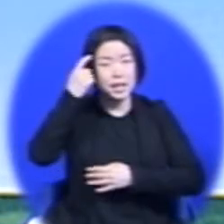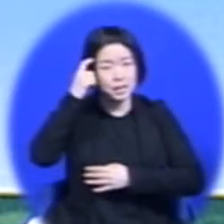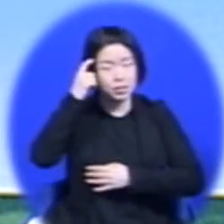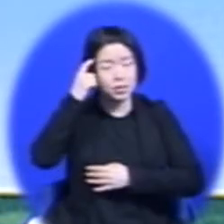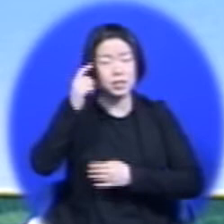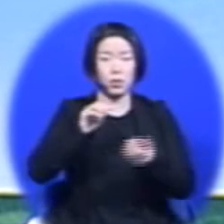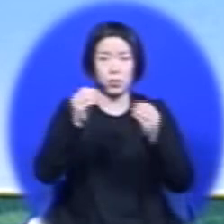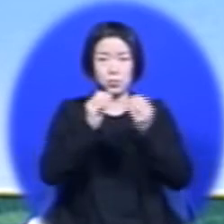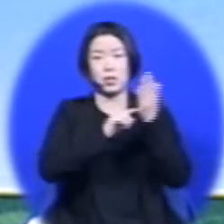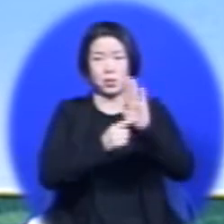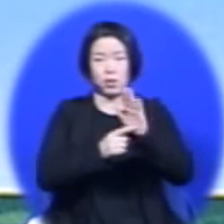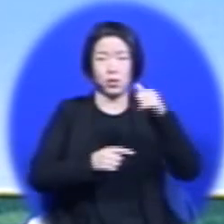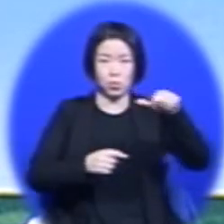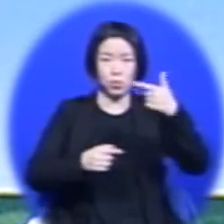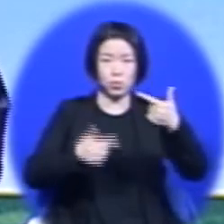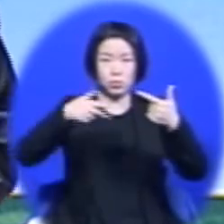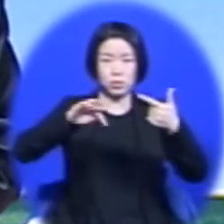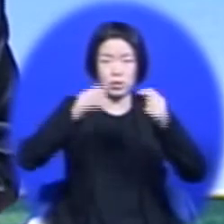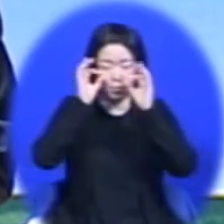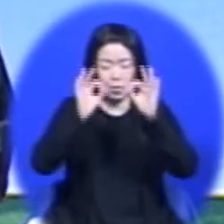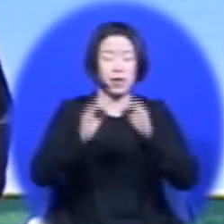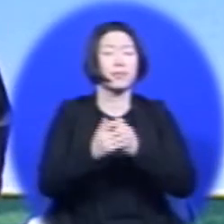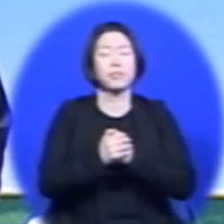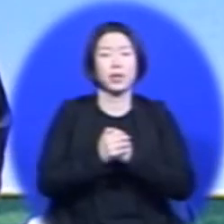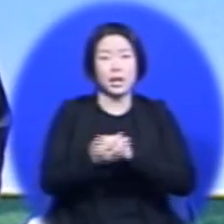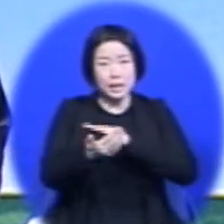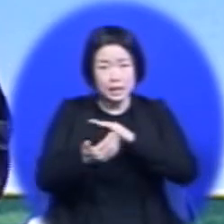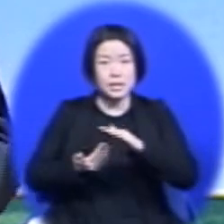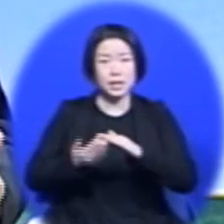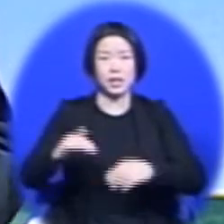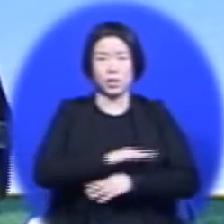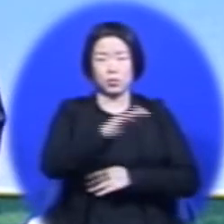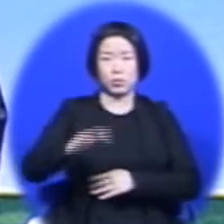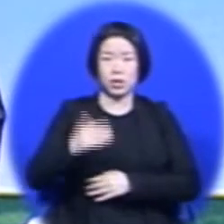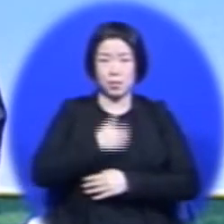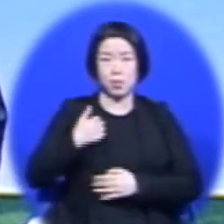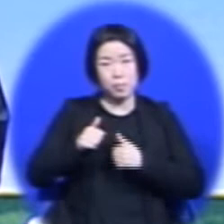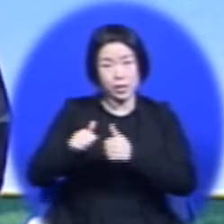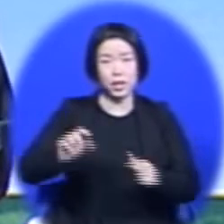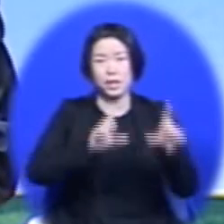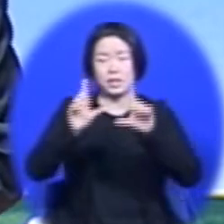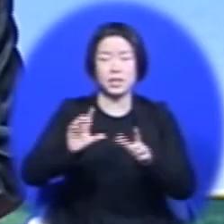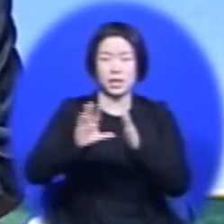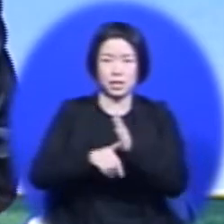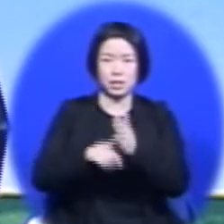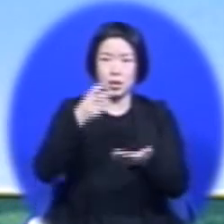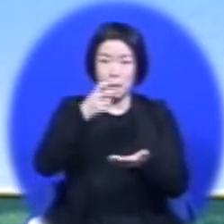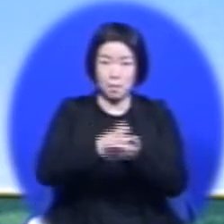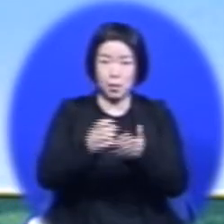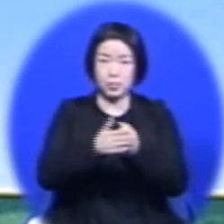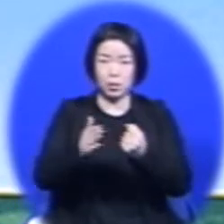표현했습니다. 5절, 6절을 한번 보십시다. 이전에 우리가 육신을 따라 살 때에는 율법으로